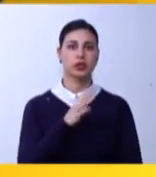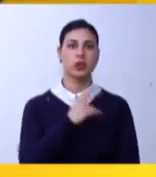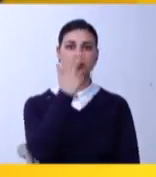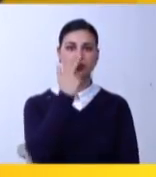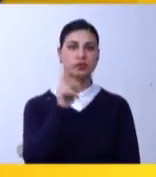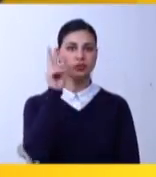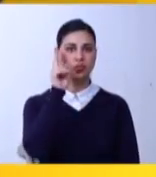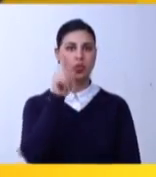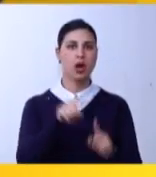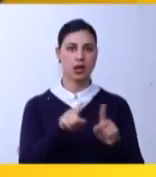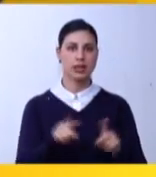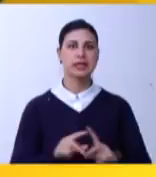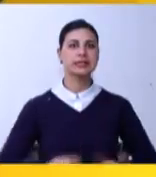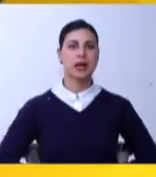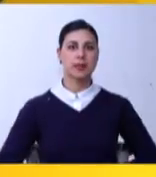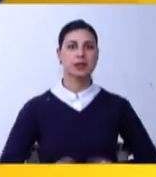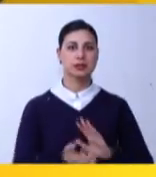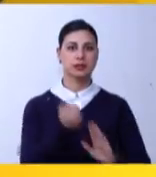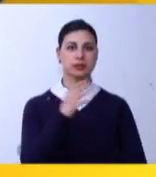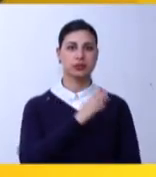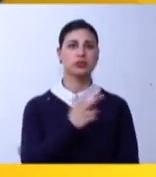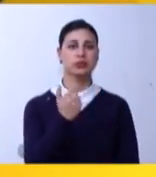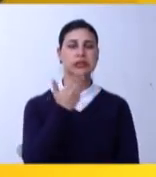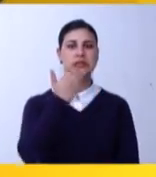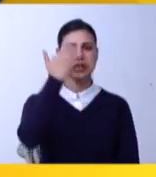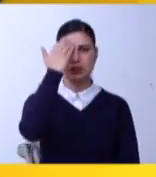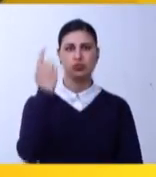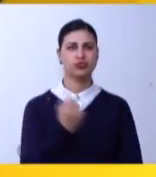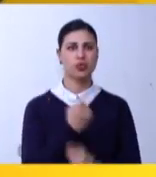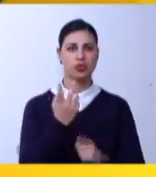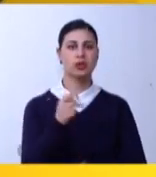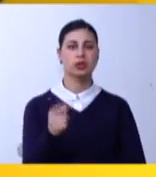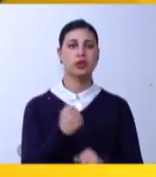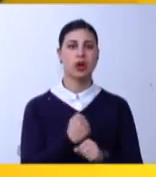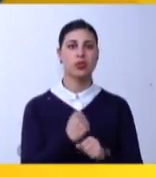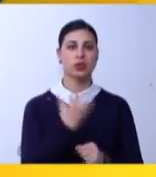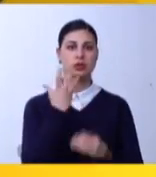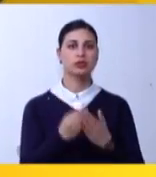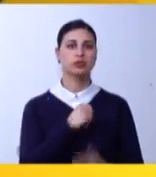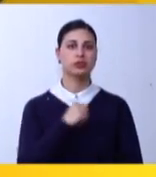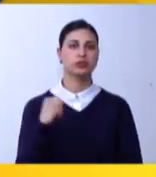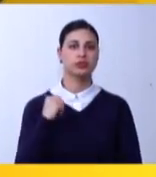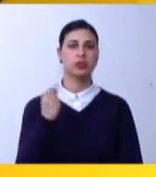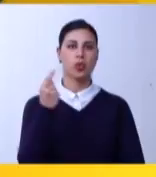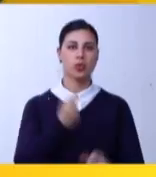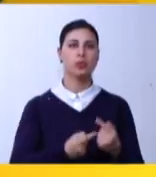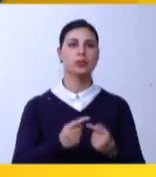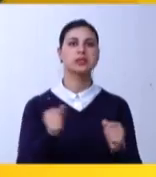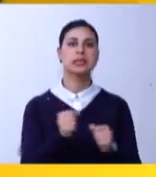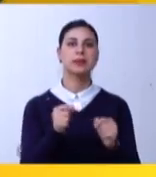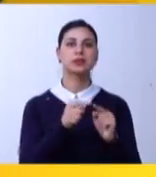ბავშვი აღარ ხმარობდა საფენს და ზაფხულის პერიოდში არ ხმარობდა. თქვენ გაუკეთეთ თქვენ ინიციატივით,